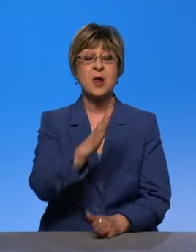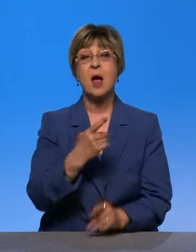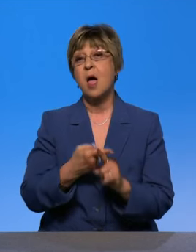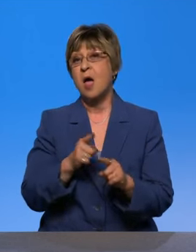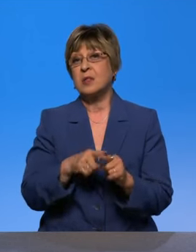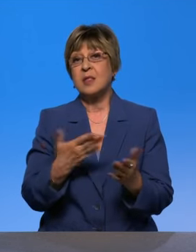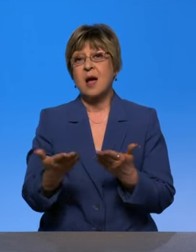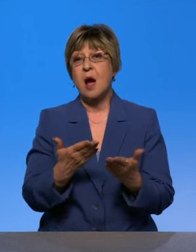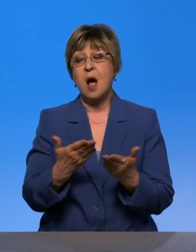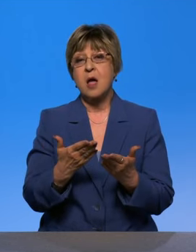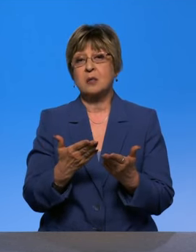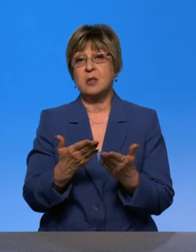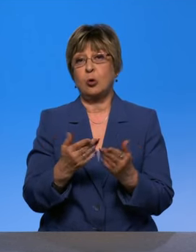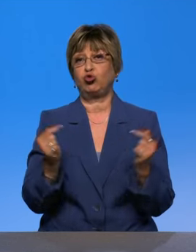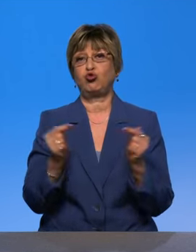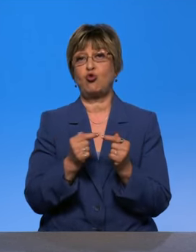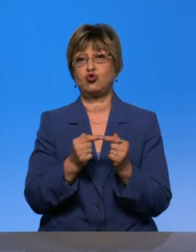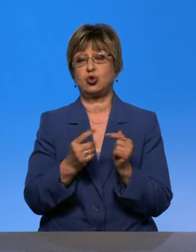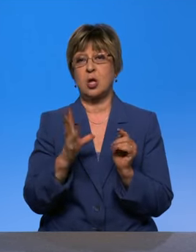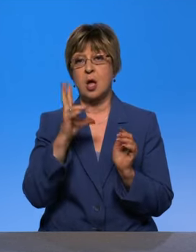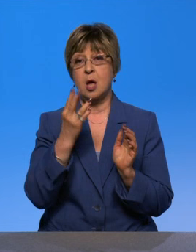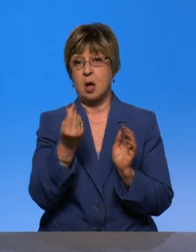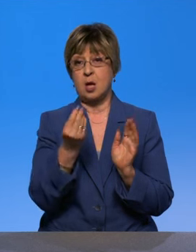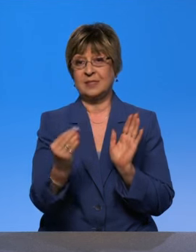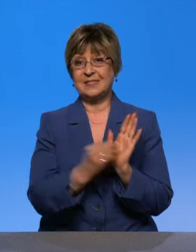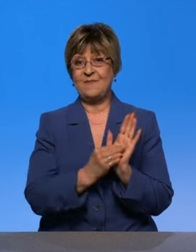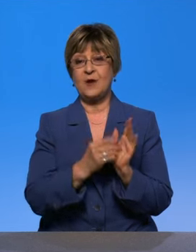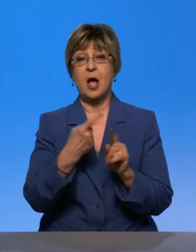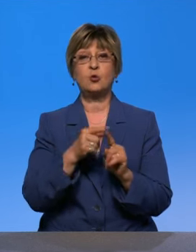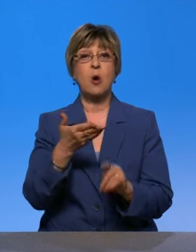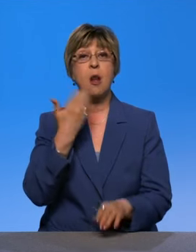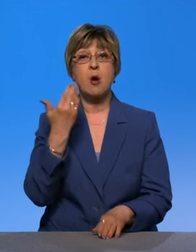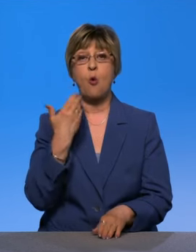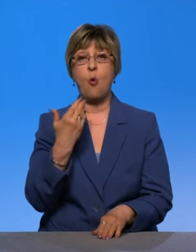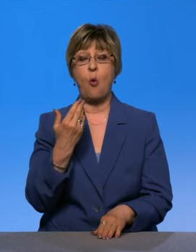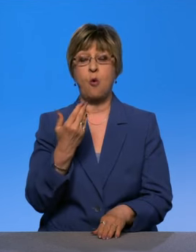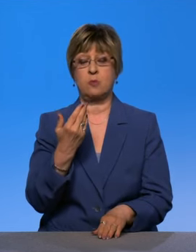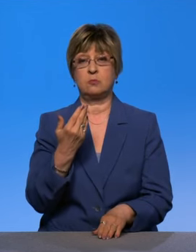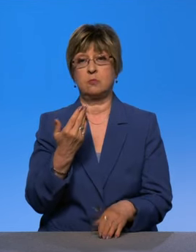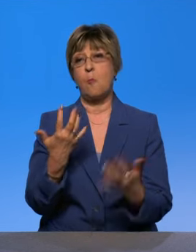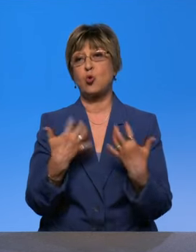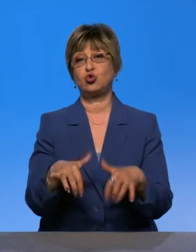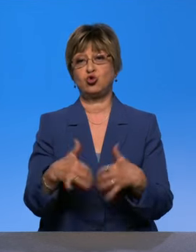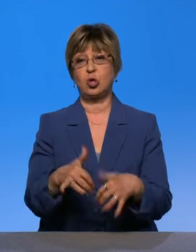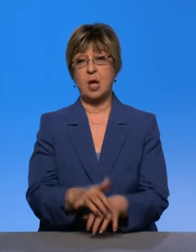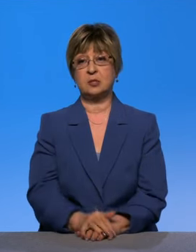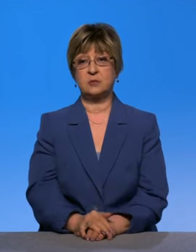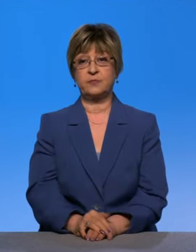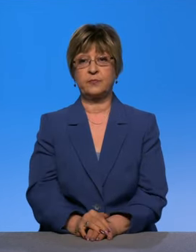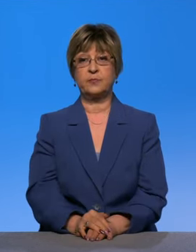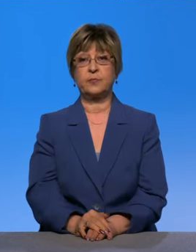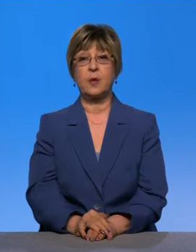какая-то стационарная цифра, которую можно легко взвесить, просчитать, понимаете. Ну вот, кстати, о